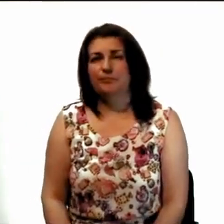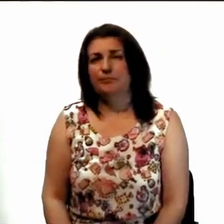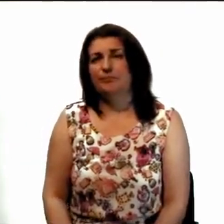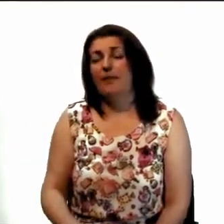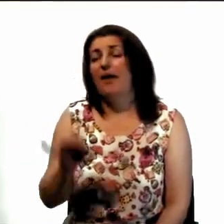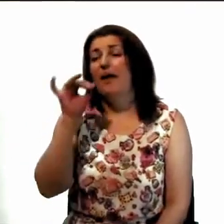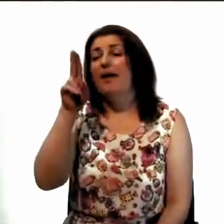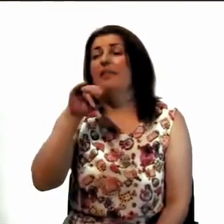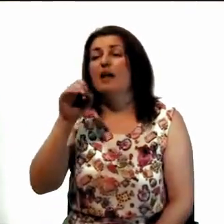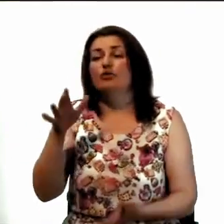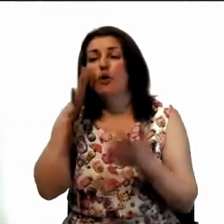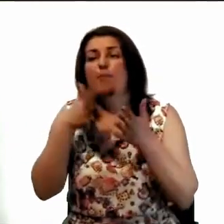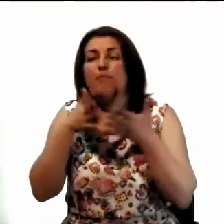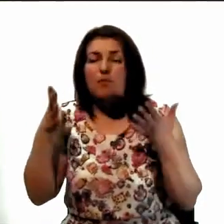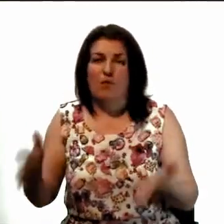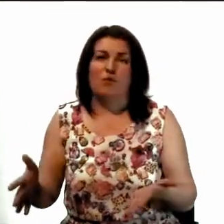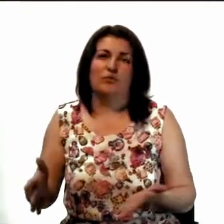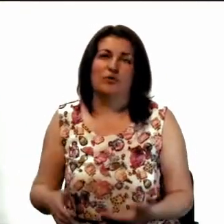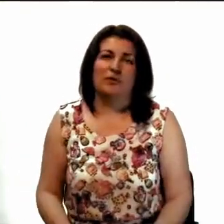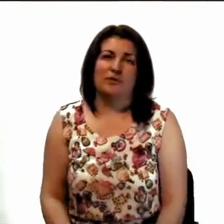И даже больше.